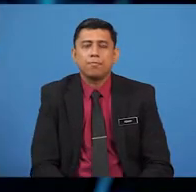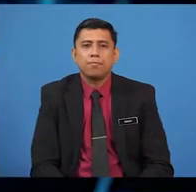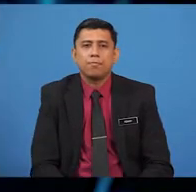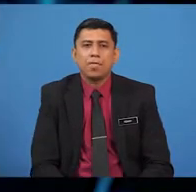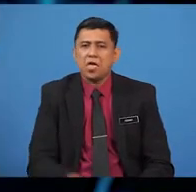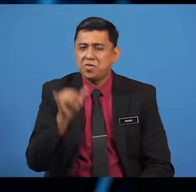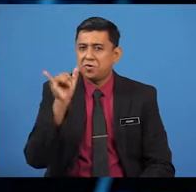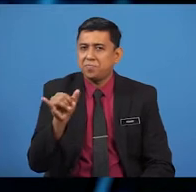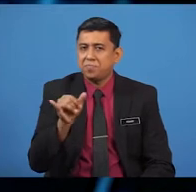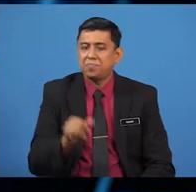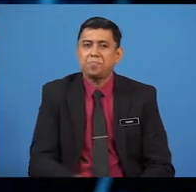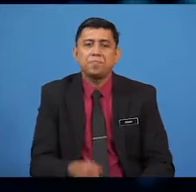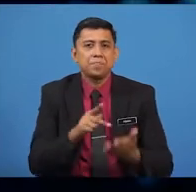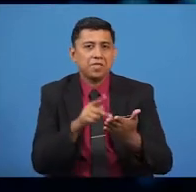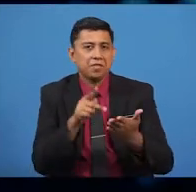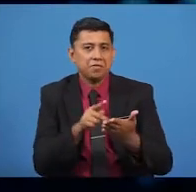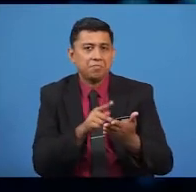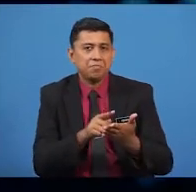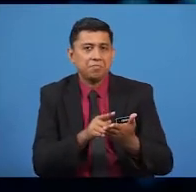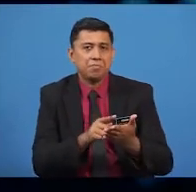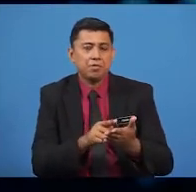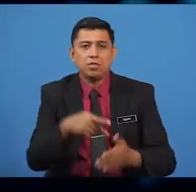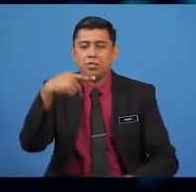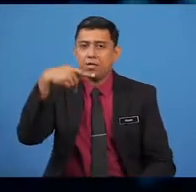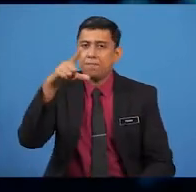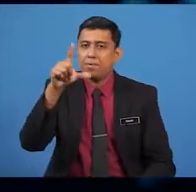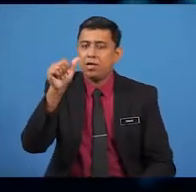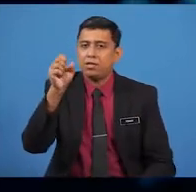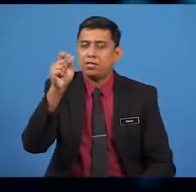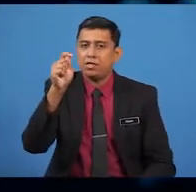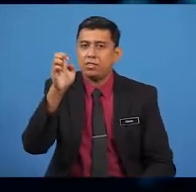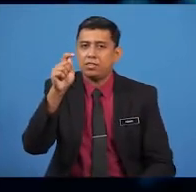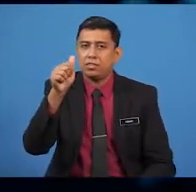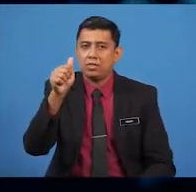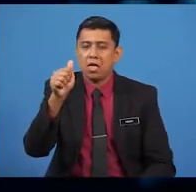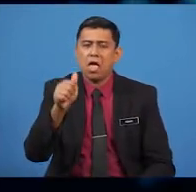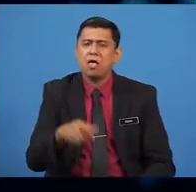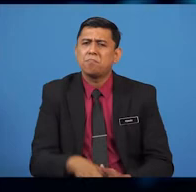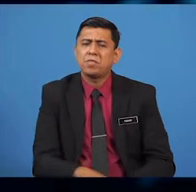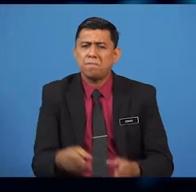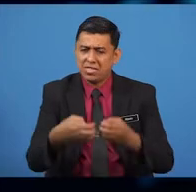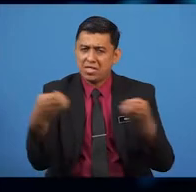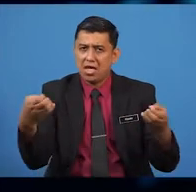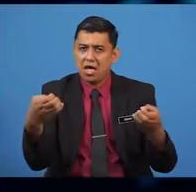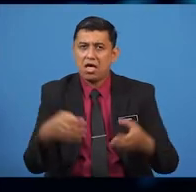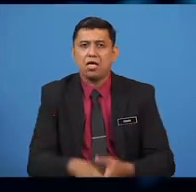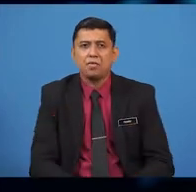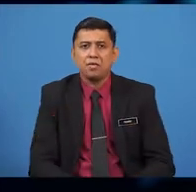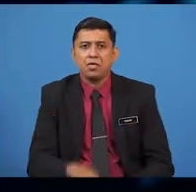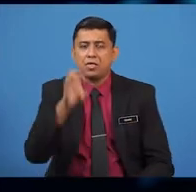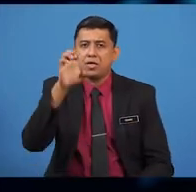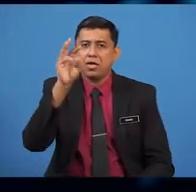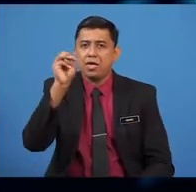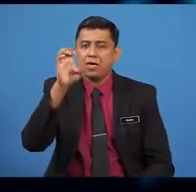Ya, sekiranya plasenta terpisah daripada dinding uterus, embrio akan